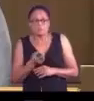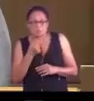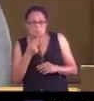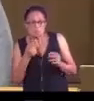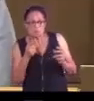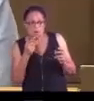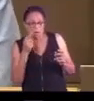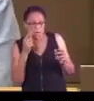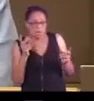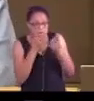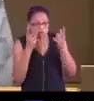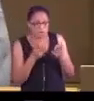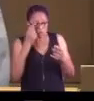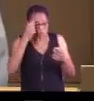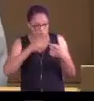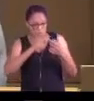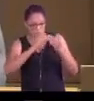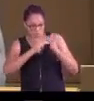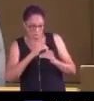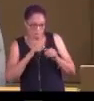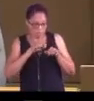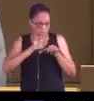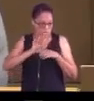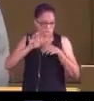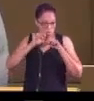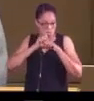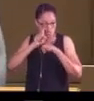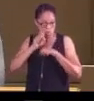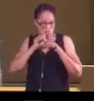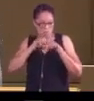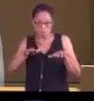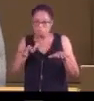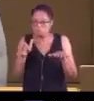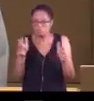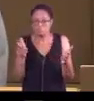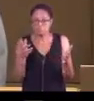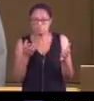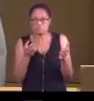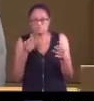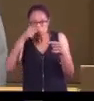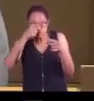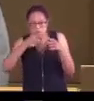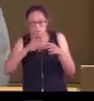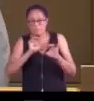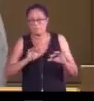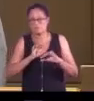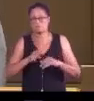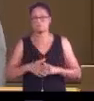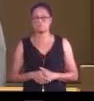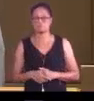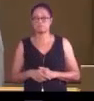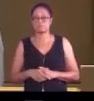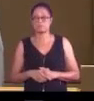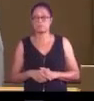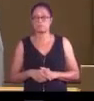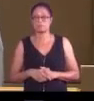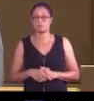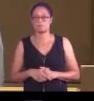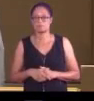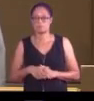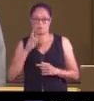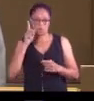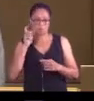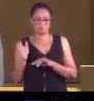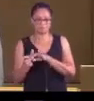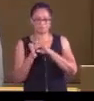voulais porter cette information. Voilà ce que je voulais dire d'abord sur l'eau. Je veux intervenir sur un